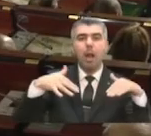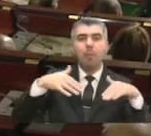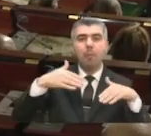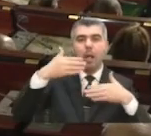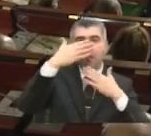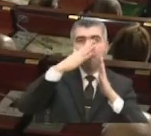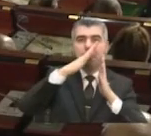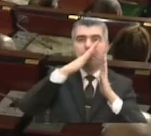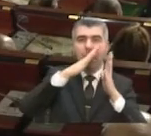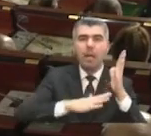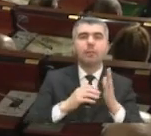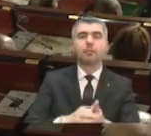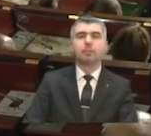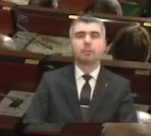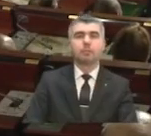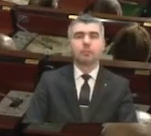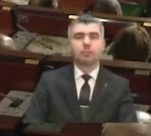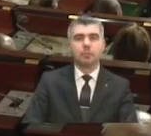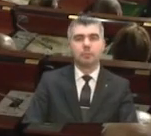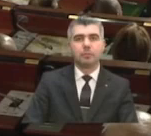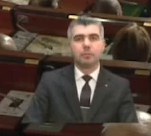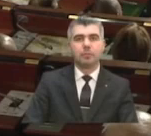المملكه المغربيه